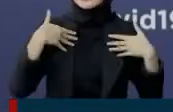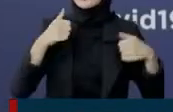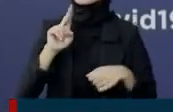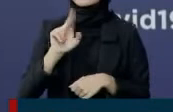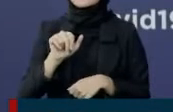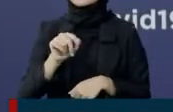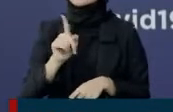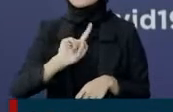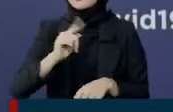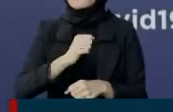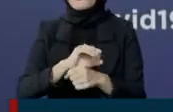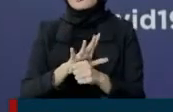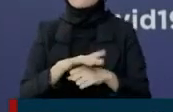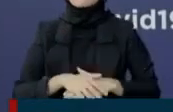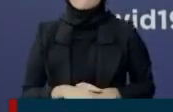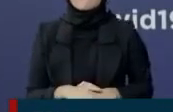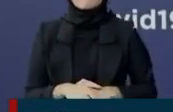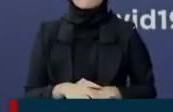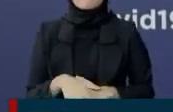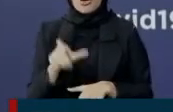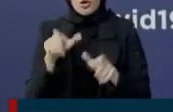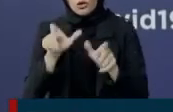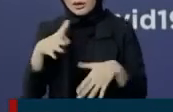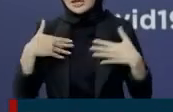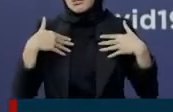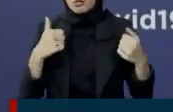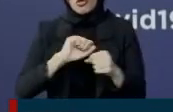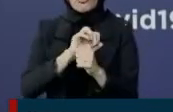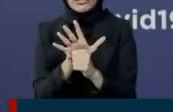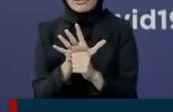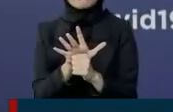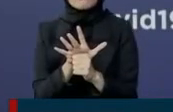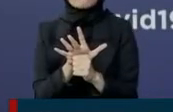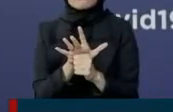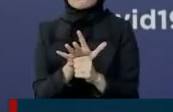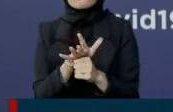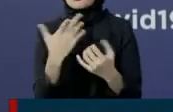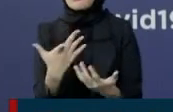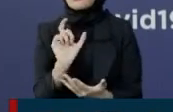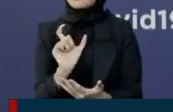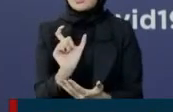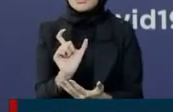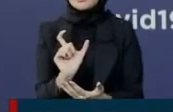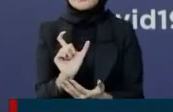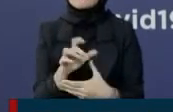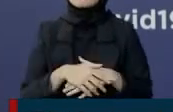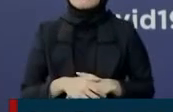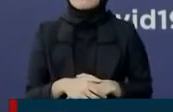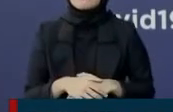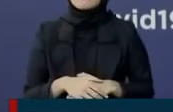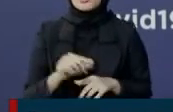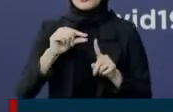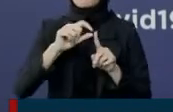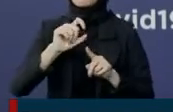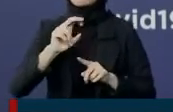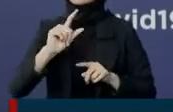Hai pengakuan dari mereka para pasien yang sembuh atau Survivor coffee 19 mempertahankan Fort porsi dan